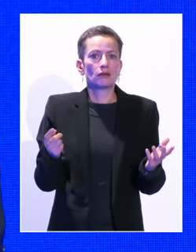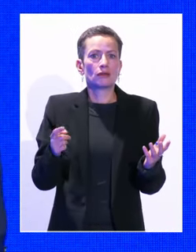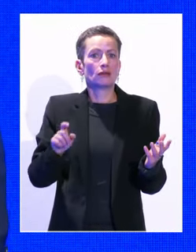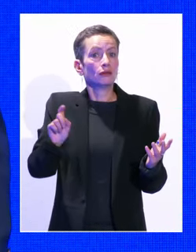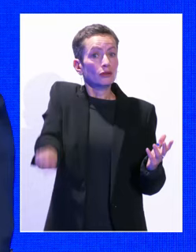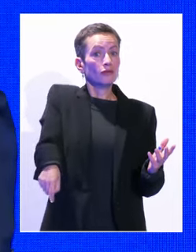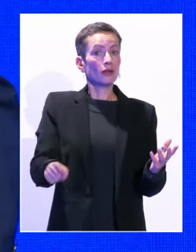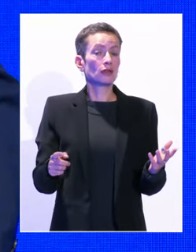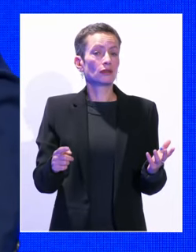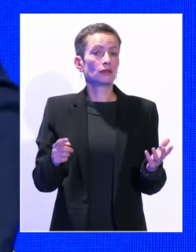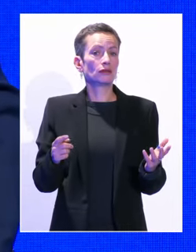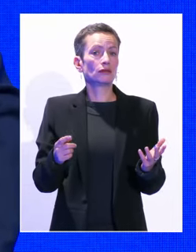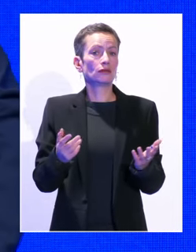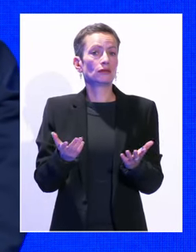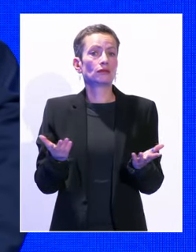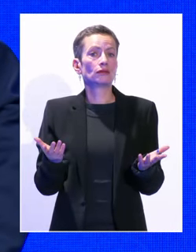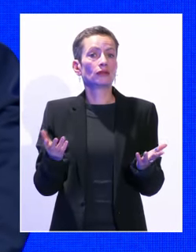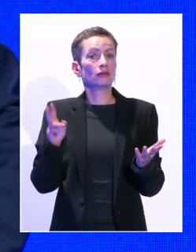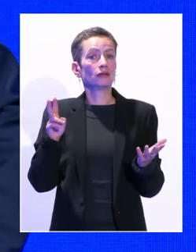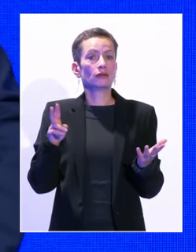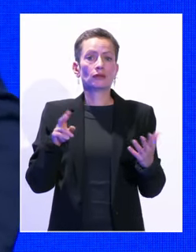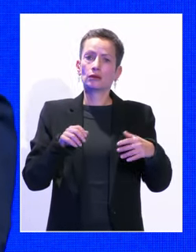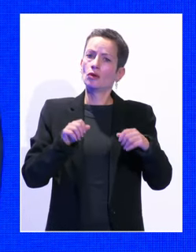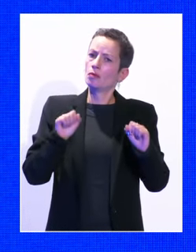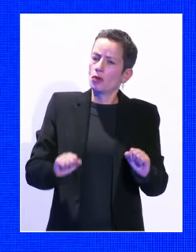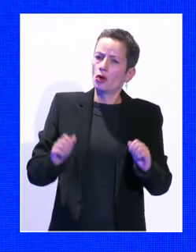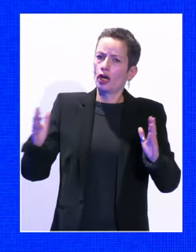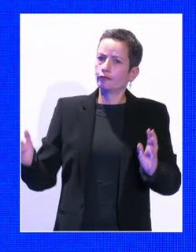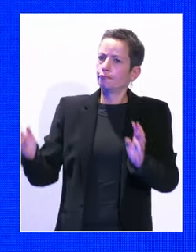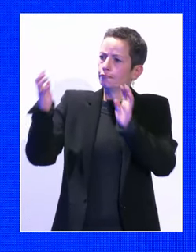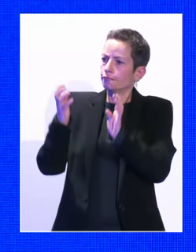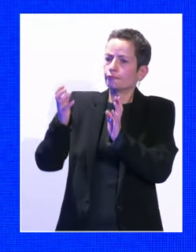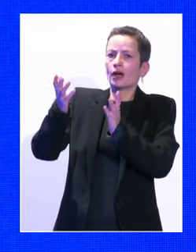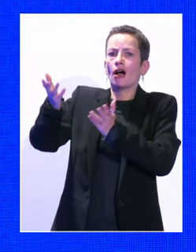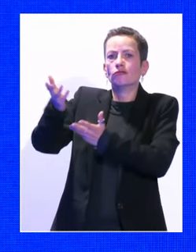Pas seulement que nous sommes en capacité de discuter